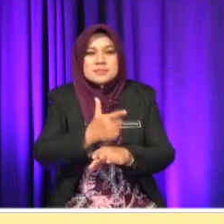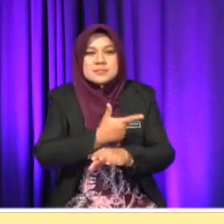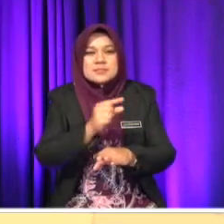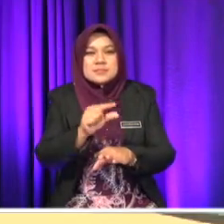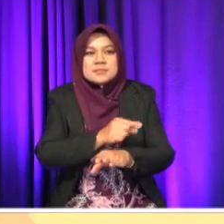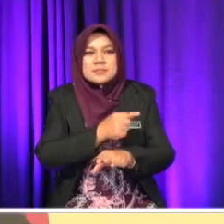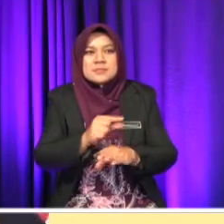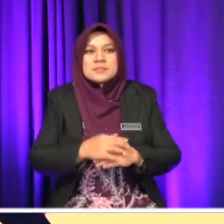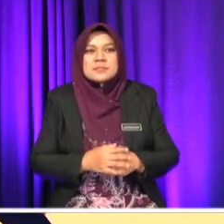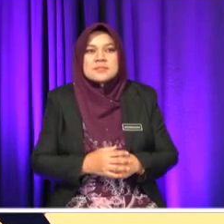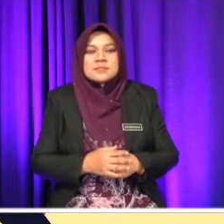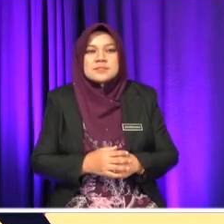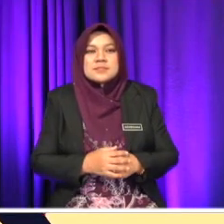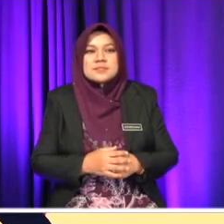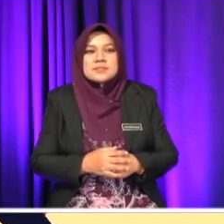gurinda